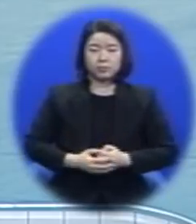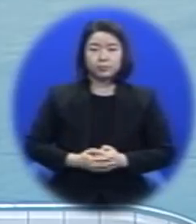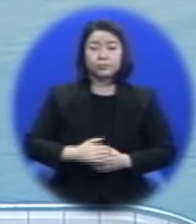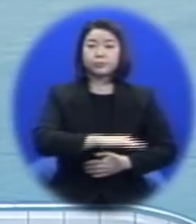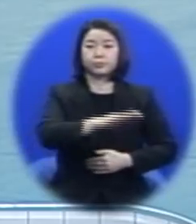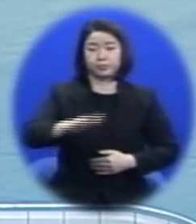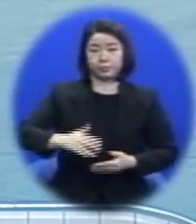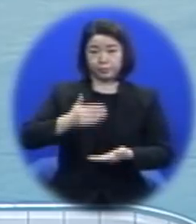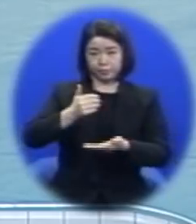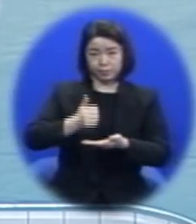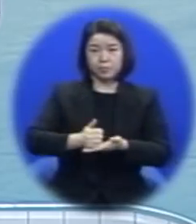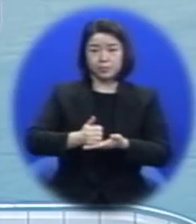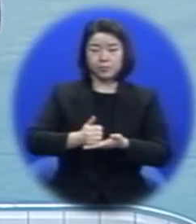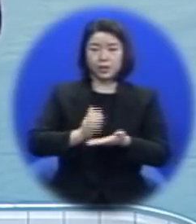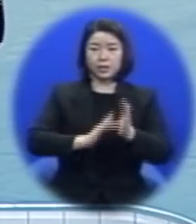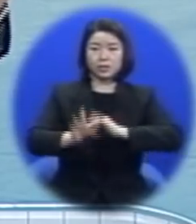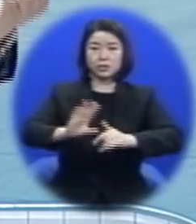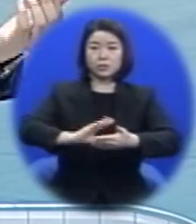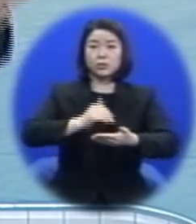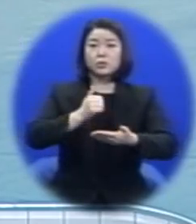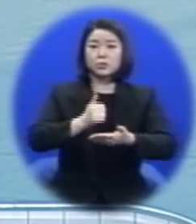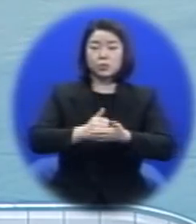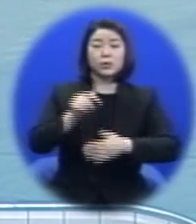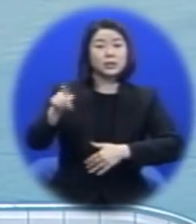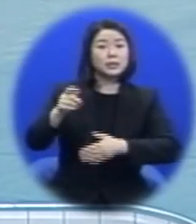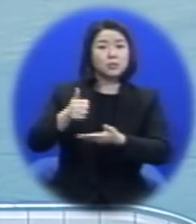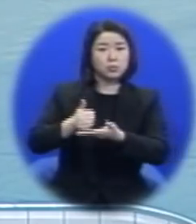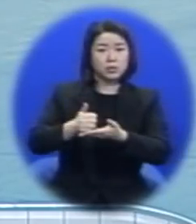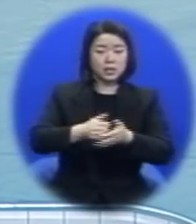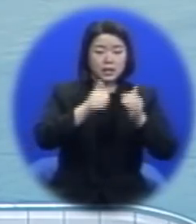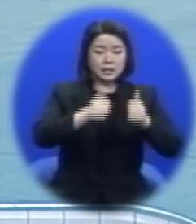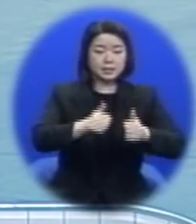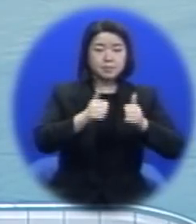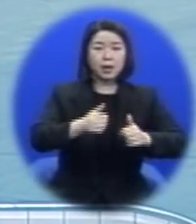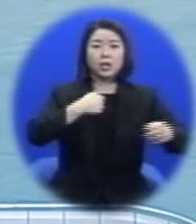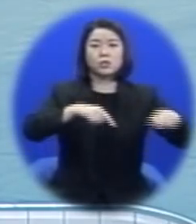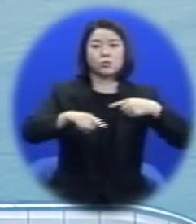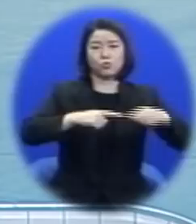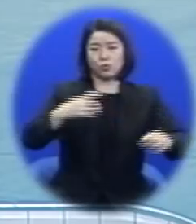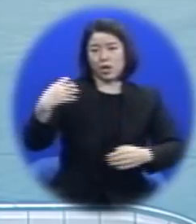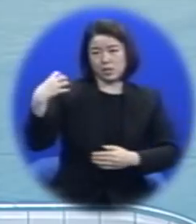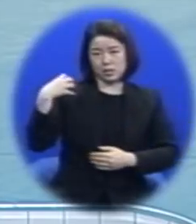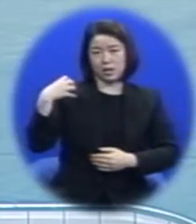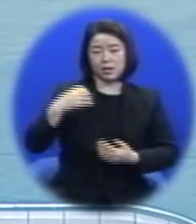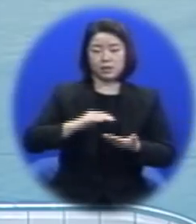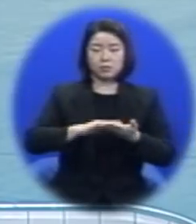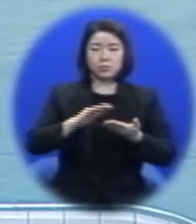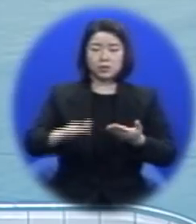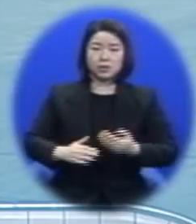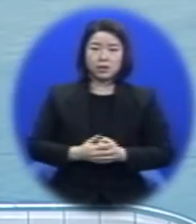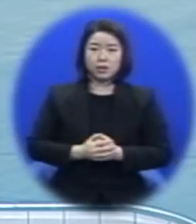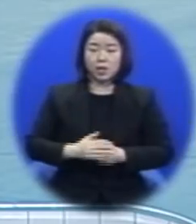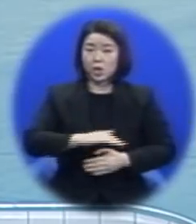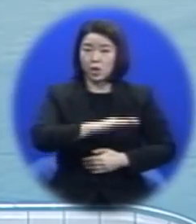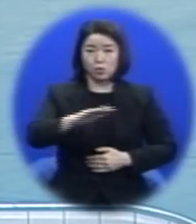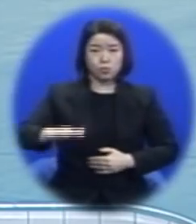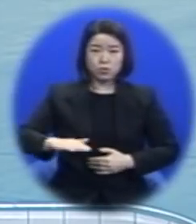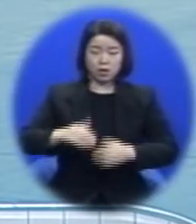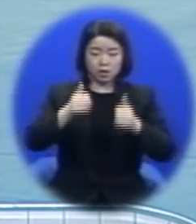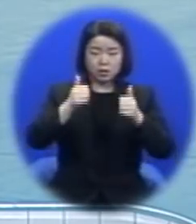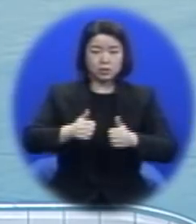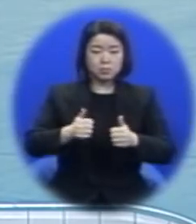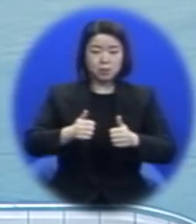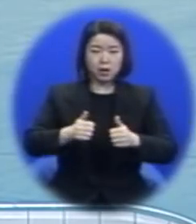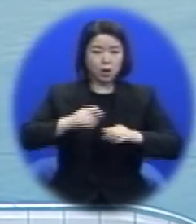우리의 주님 예수 그리스도 그분이 심판의 주관자이시니까 우리가 심판을 무서워할 이유가 없는